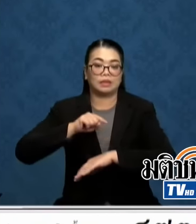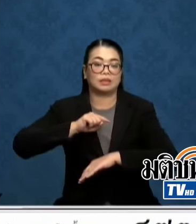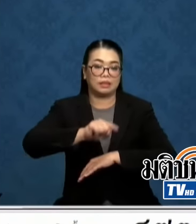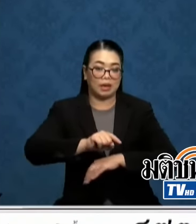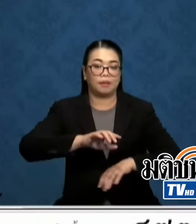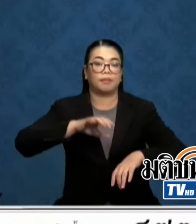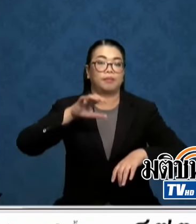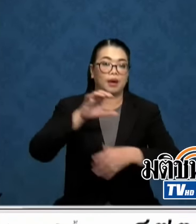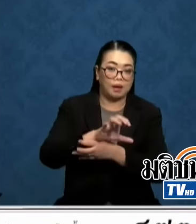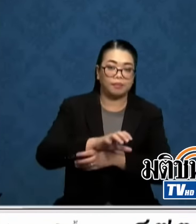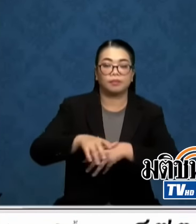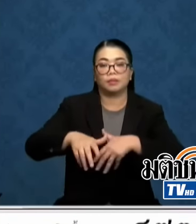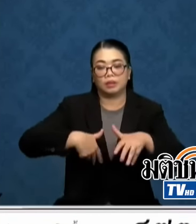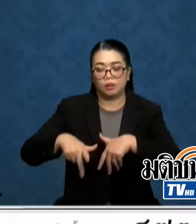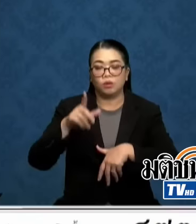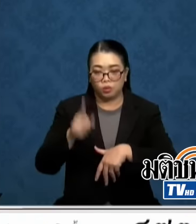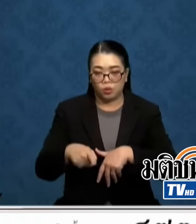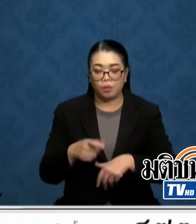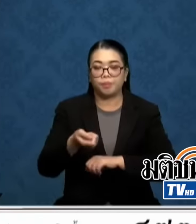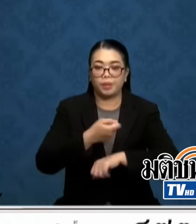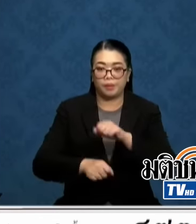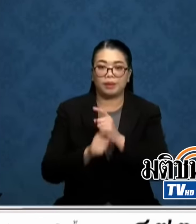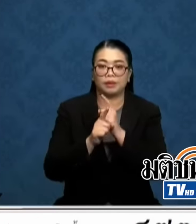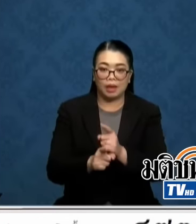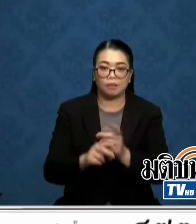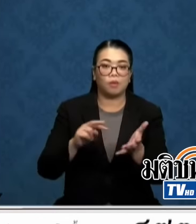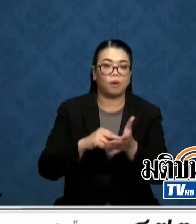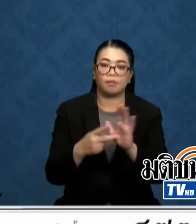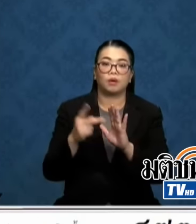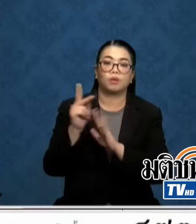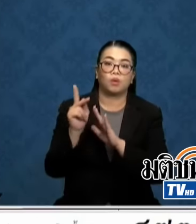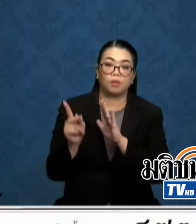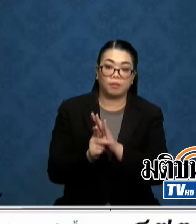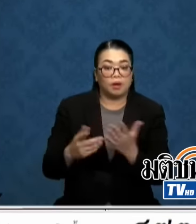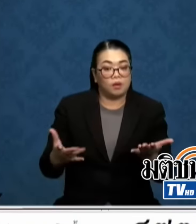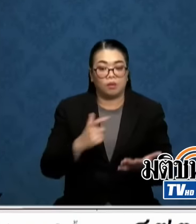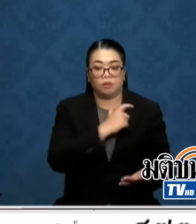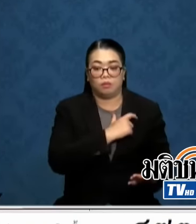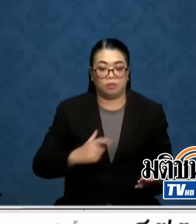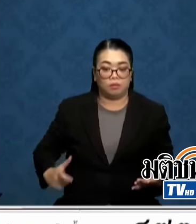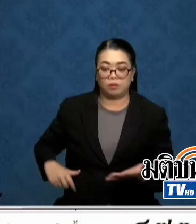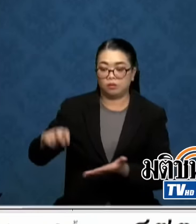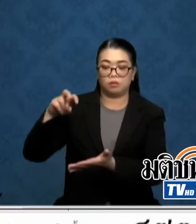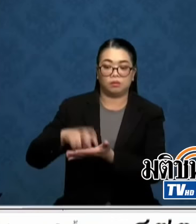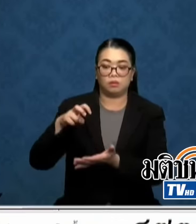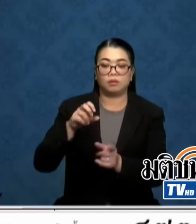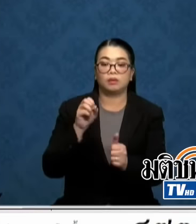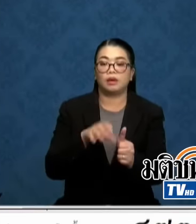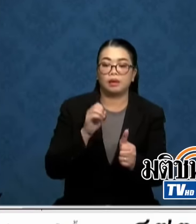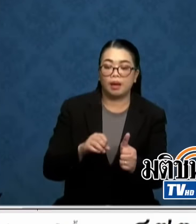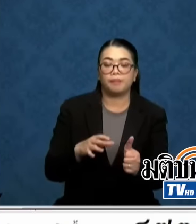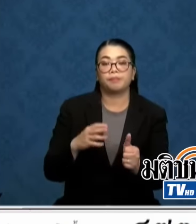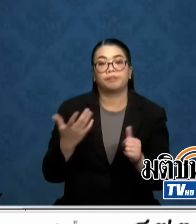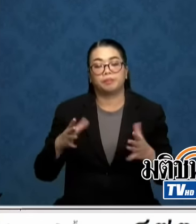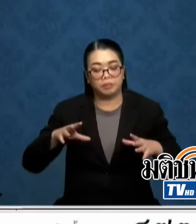บังคับครับประชาชนก็ต้องถือว่าเป็นกฎหมายแม้พระมหากษัตริย์จะมิได้ทรงตราออกมาด้วยคำแนะนำ